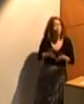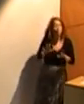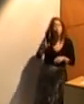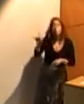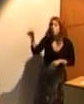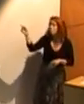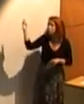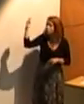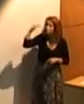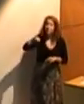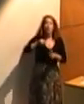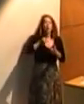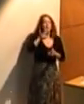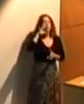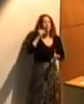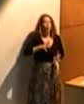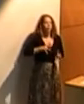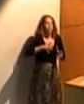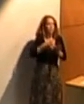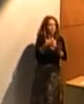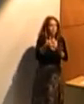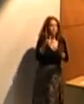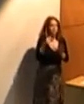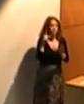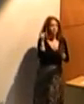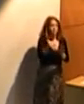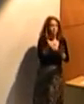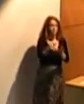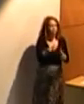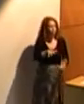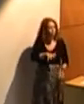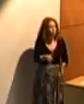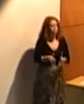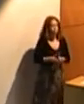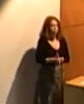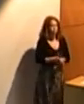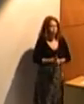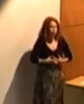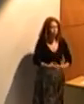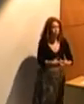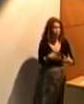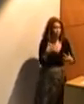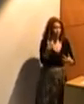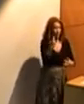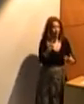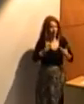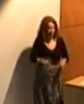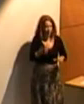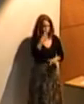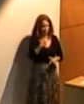or le transhumanisme est vraiment construit sur cette notion de liberté je suis libre de disposer de moi même